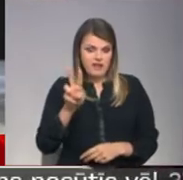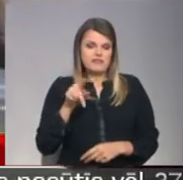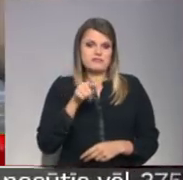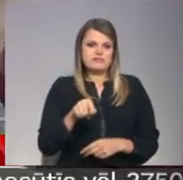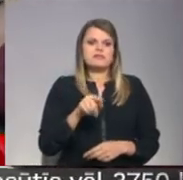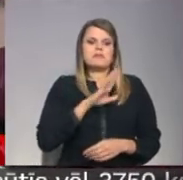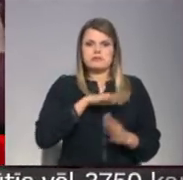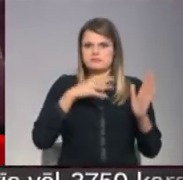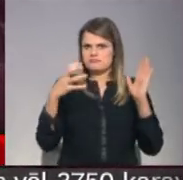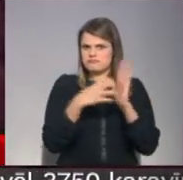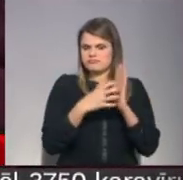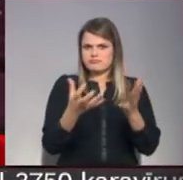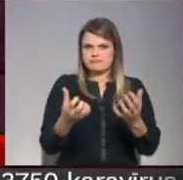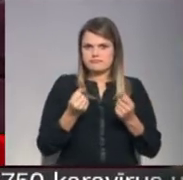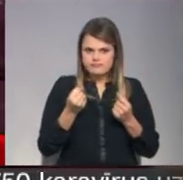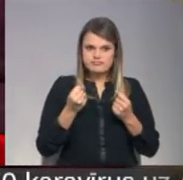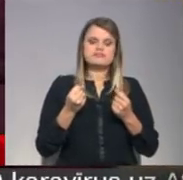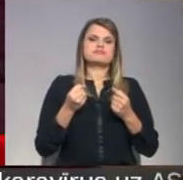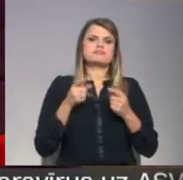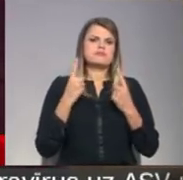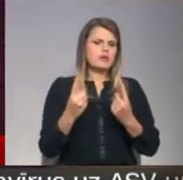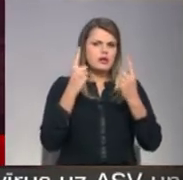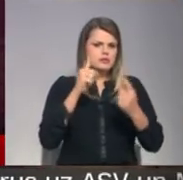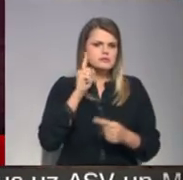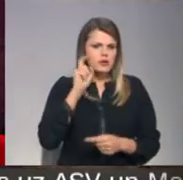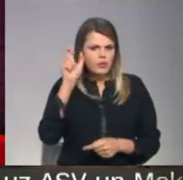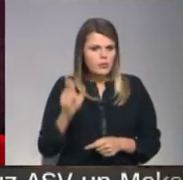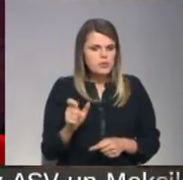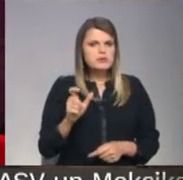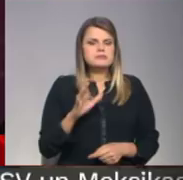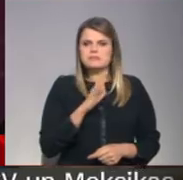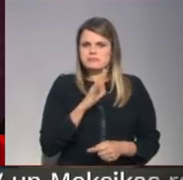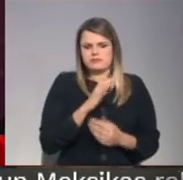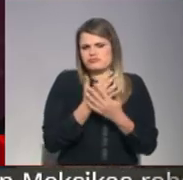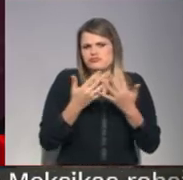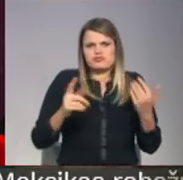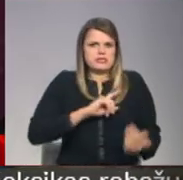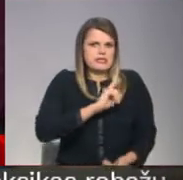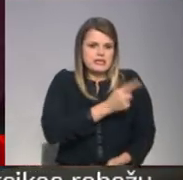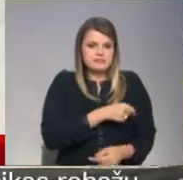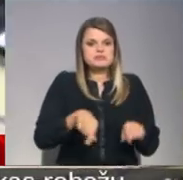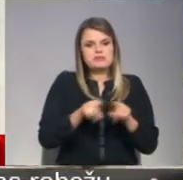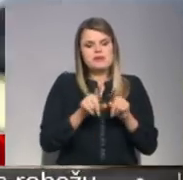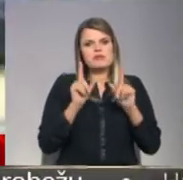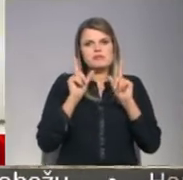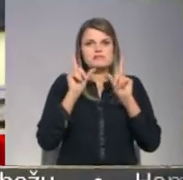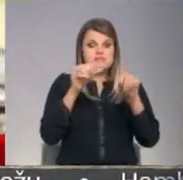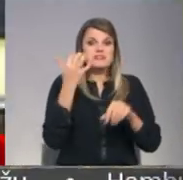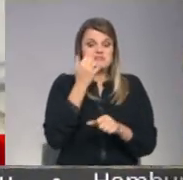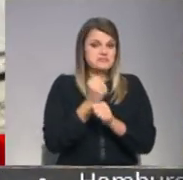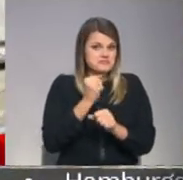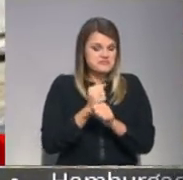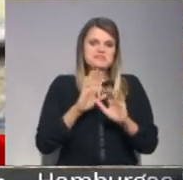atzīta galnieka diploma iegūšanas, talantīgajam jaunietim bijušas visas iespējas arī doties peļņā uz